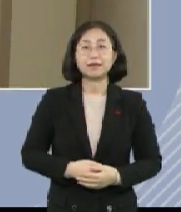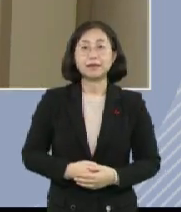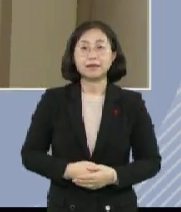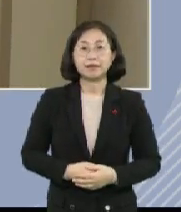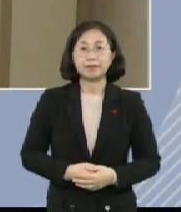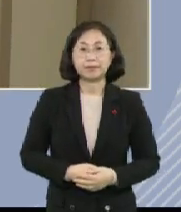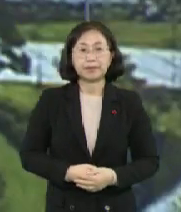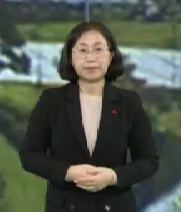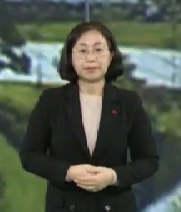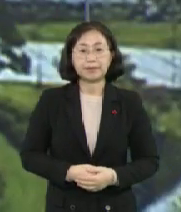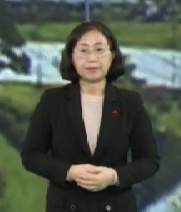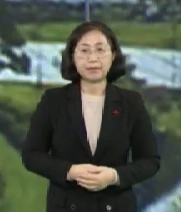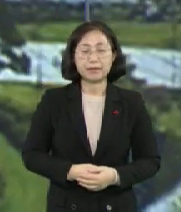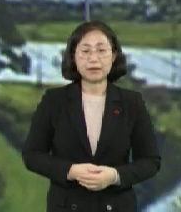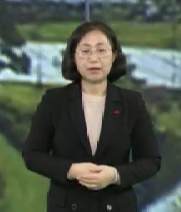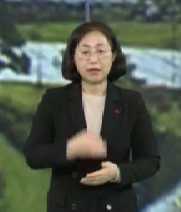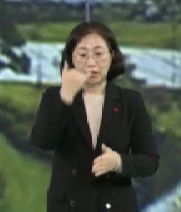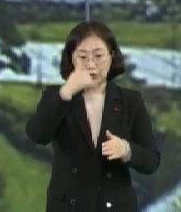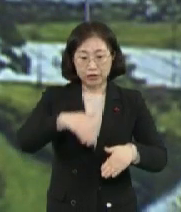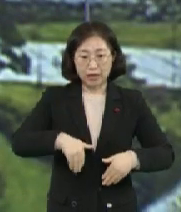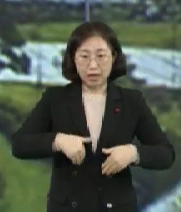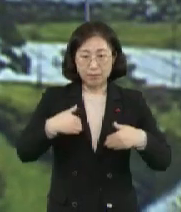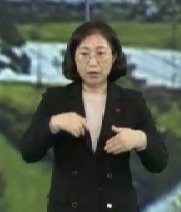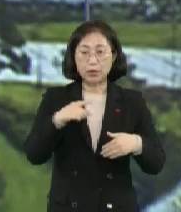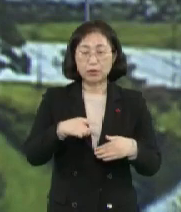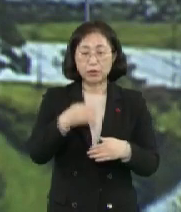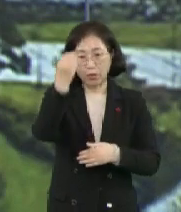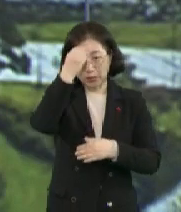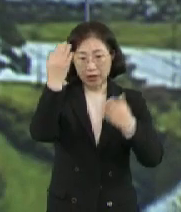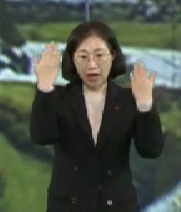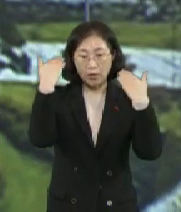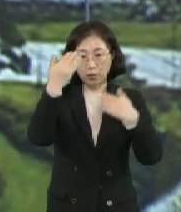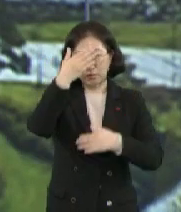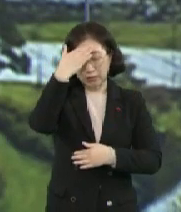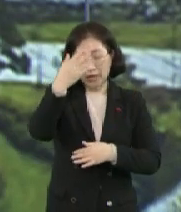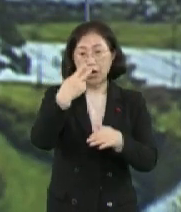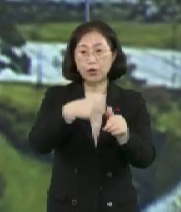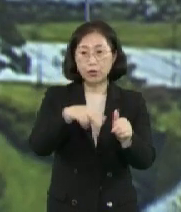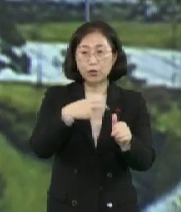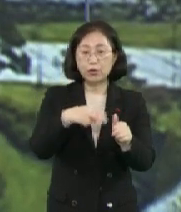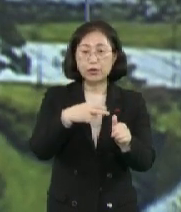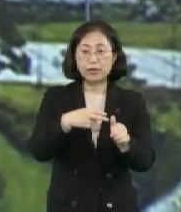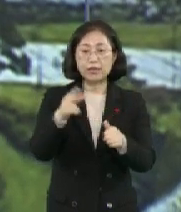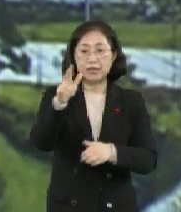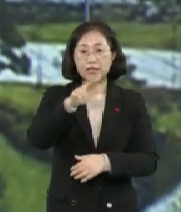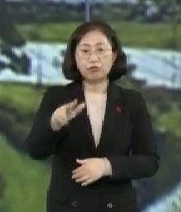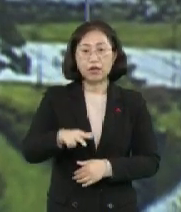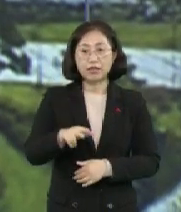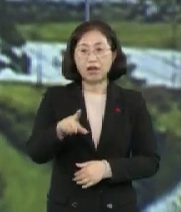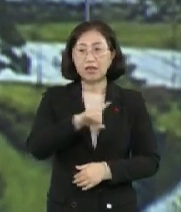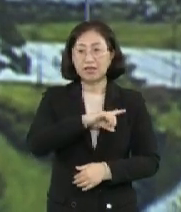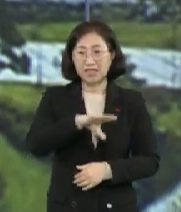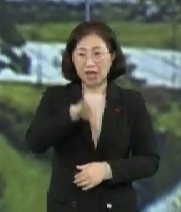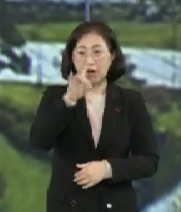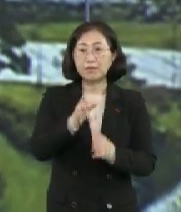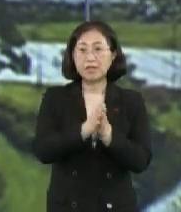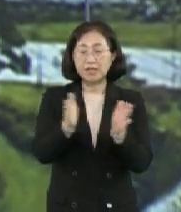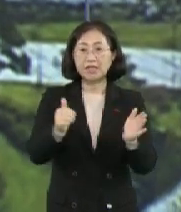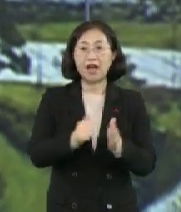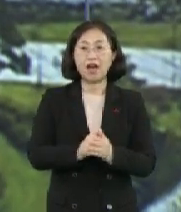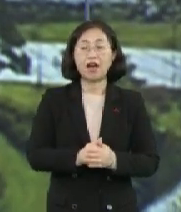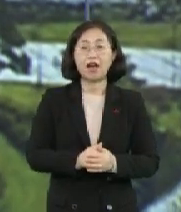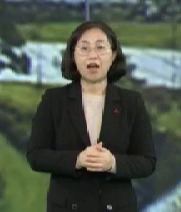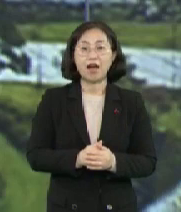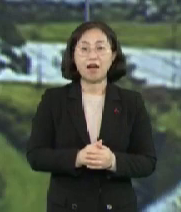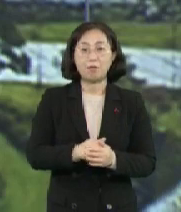말씀을 드리고요. 아시다시피 충청남도 같은 경우는 고등학교 무상교육을 대한민국에 처음으로 시행한 도입니다. 고등학교 무상교육,